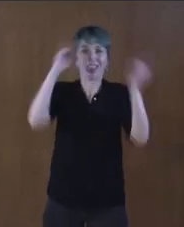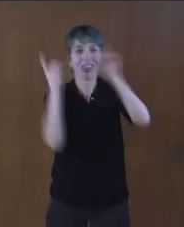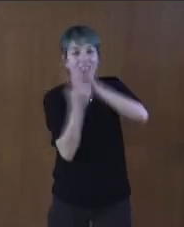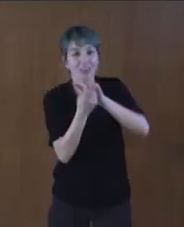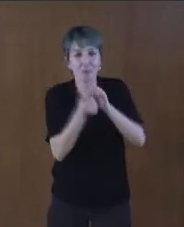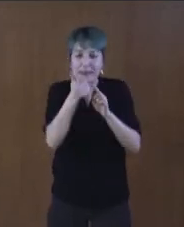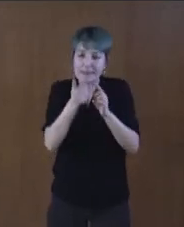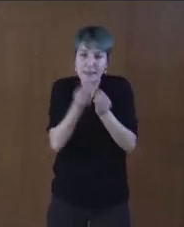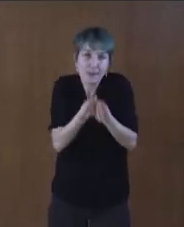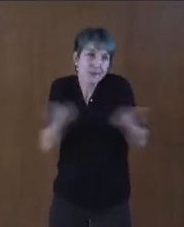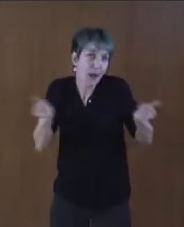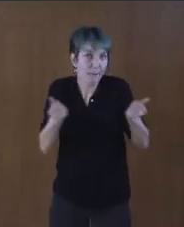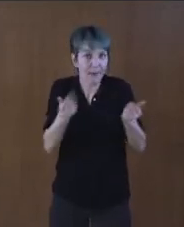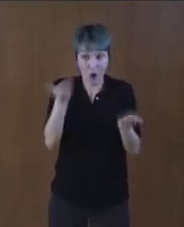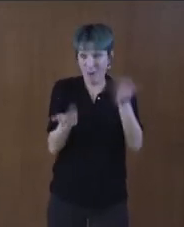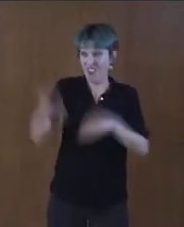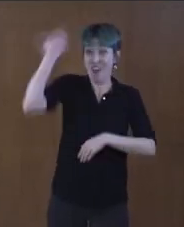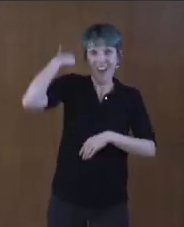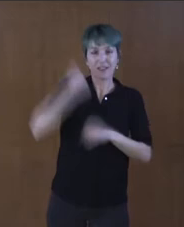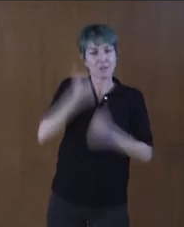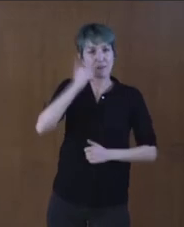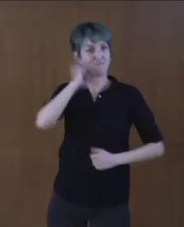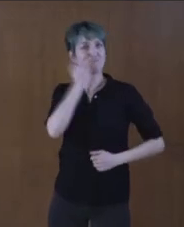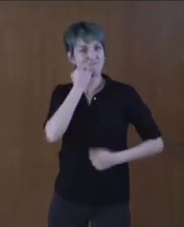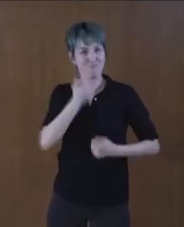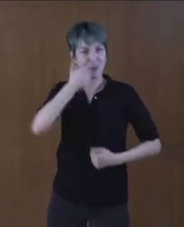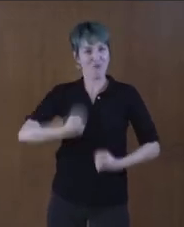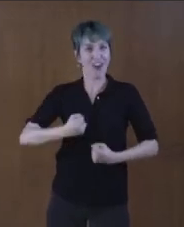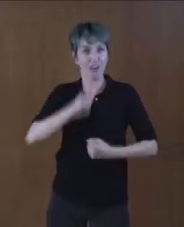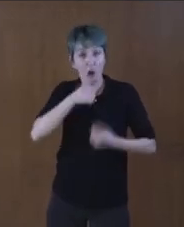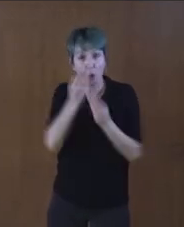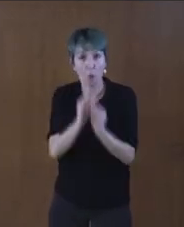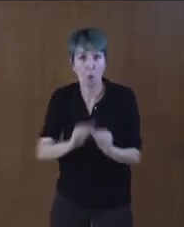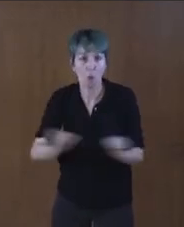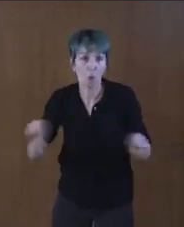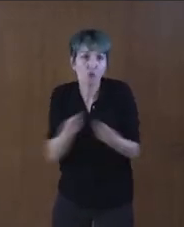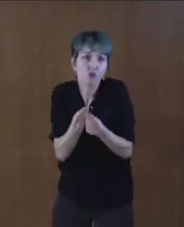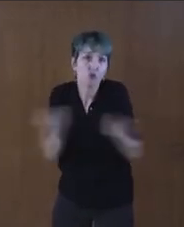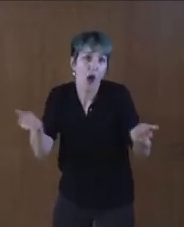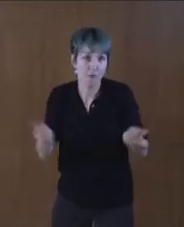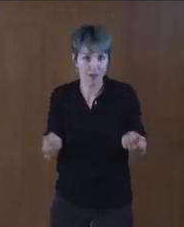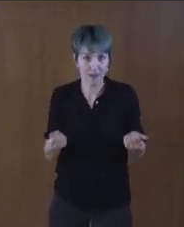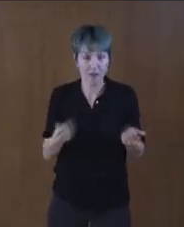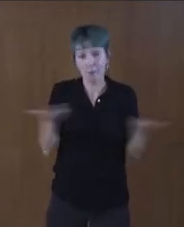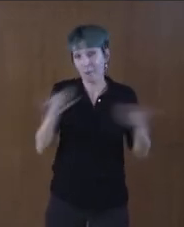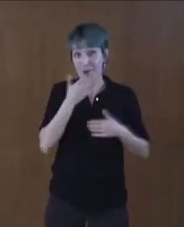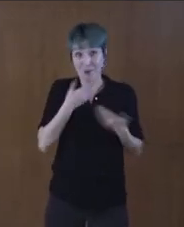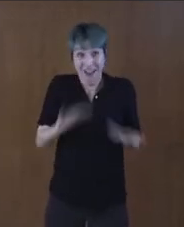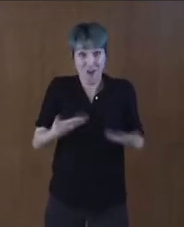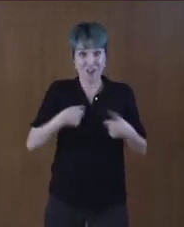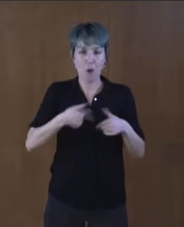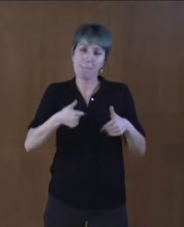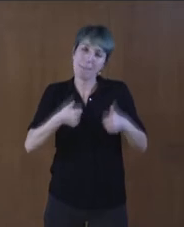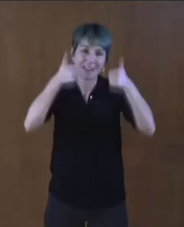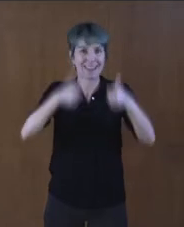menys cridaner que altres vegades. Per exemple, em resigno una mica més a